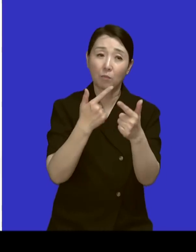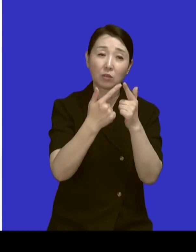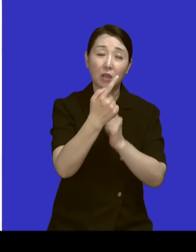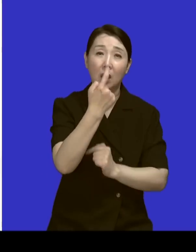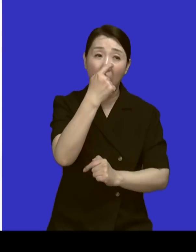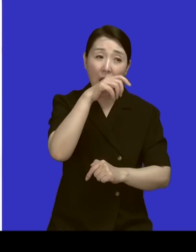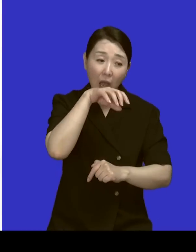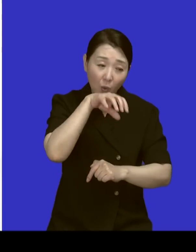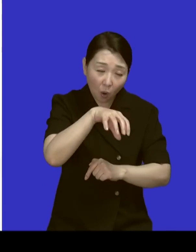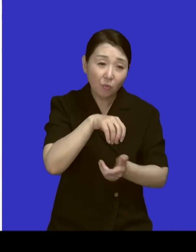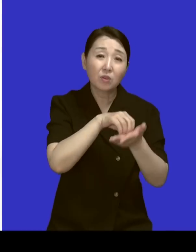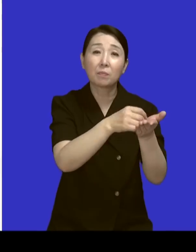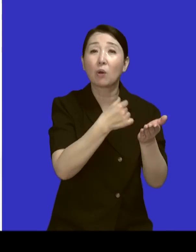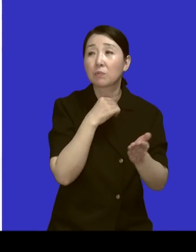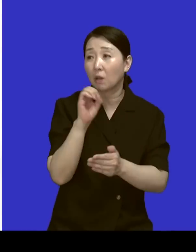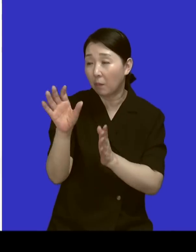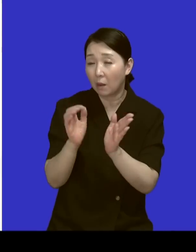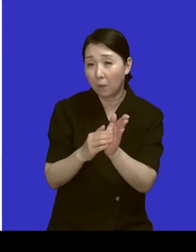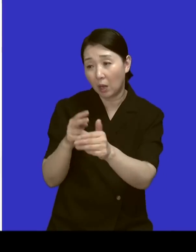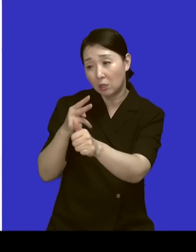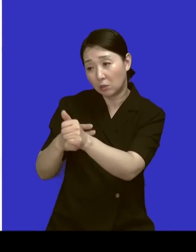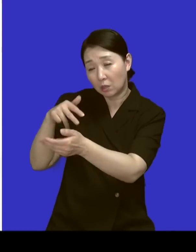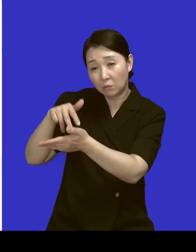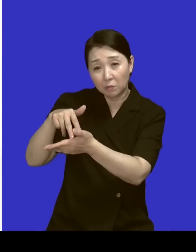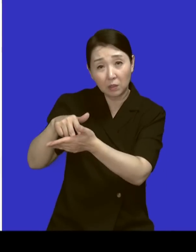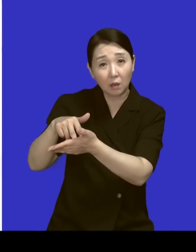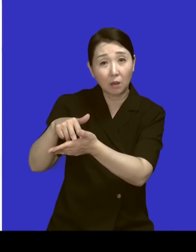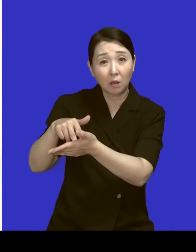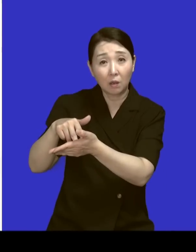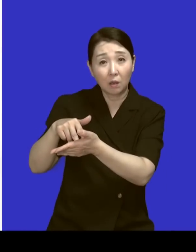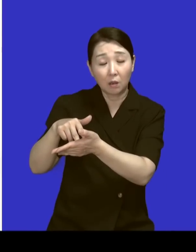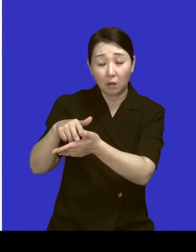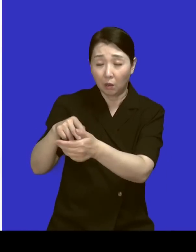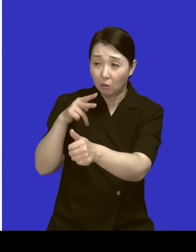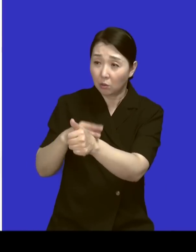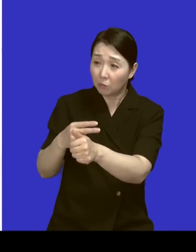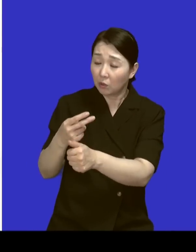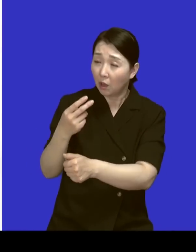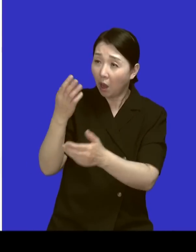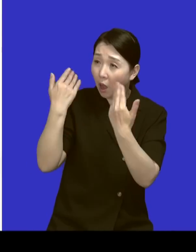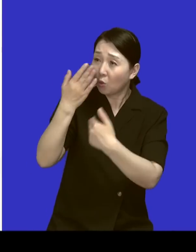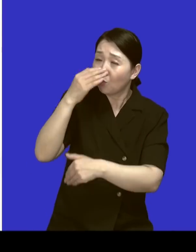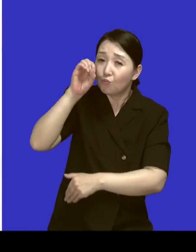예. 말씀을 드렸어요. 예. 근데 선생님 입장에서는 그게 선생님들과 학교를